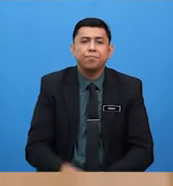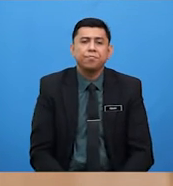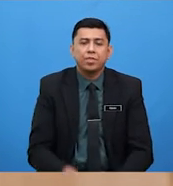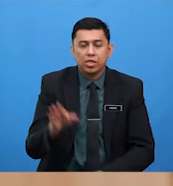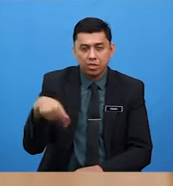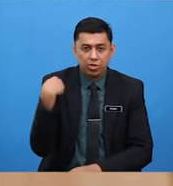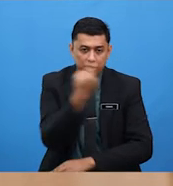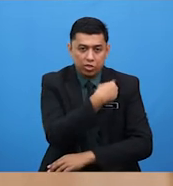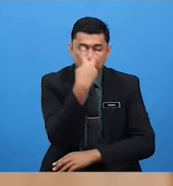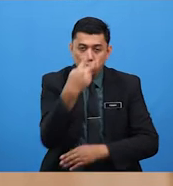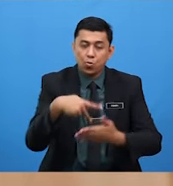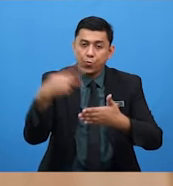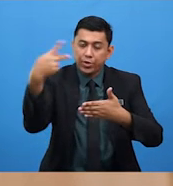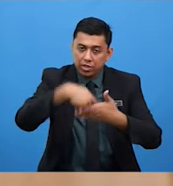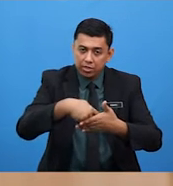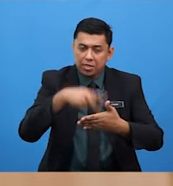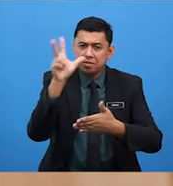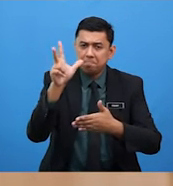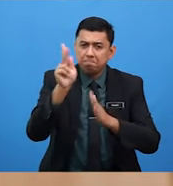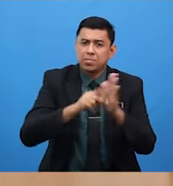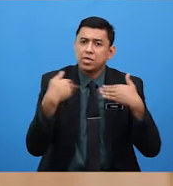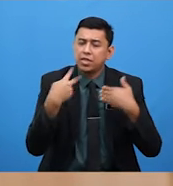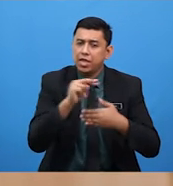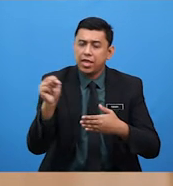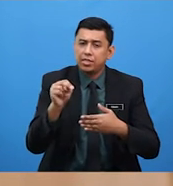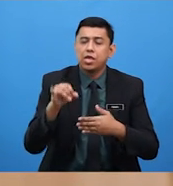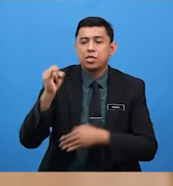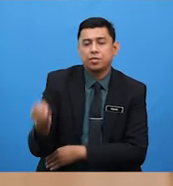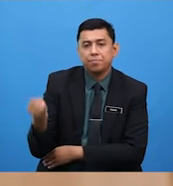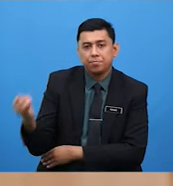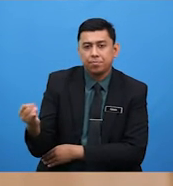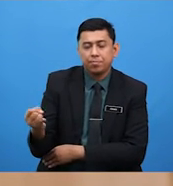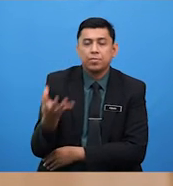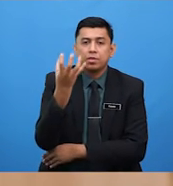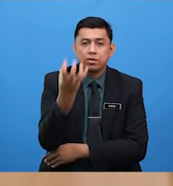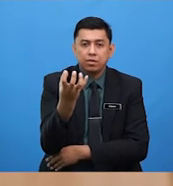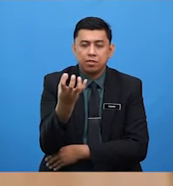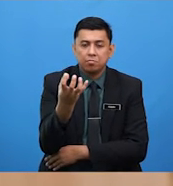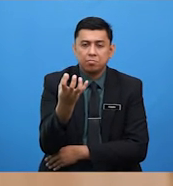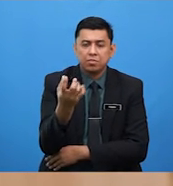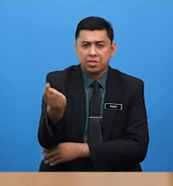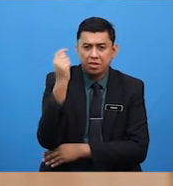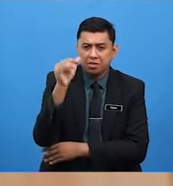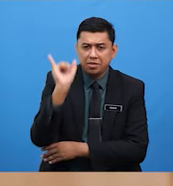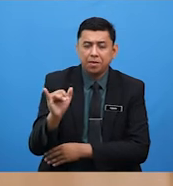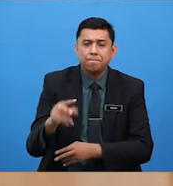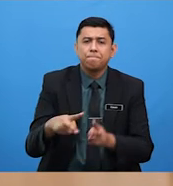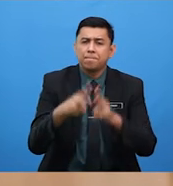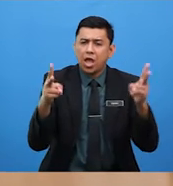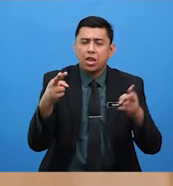Sebelum itu, kita lihat kandungan tenaga untuk tiga keadaan jirim. Pepejal mempunyai kandungan tenaga yang paling